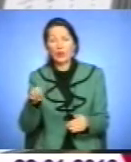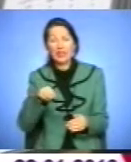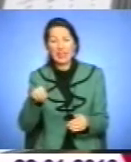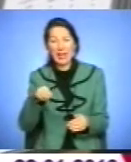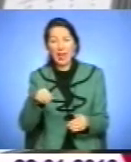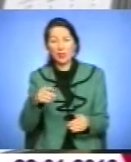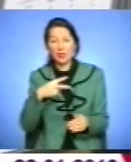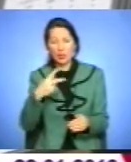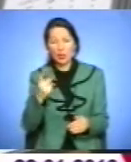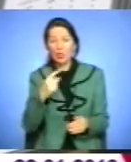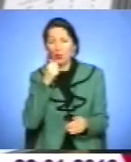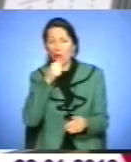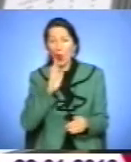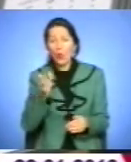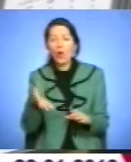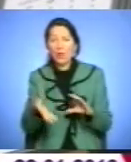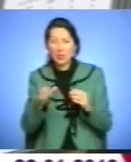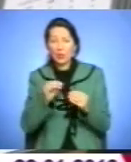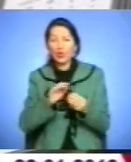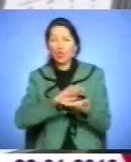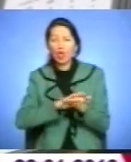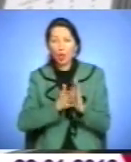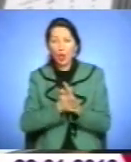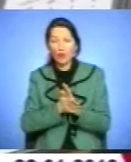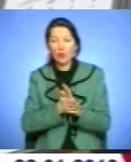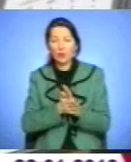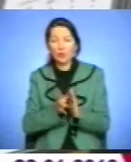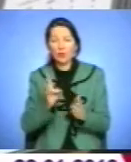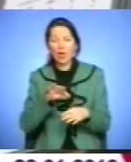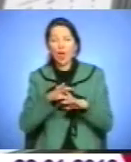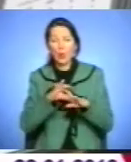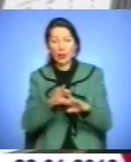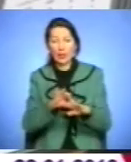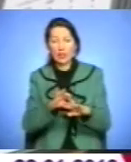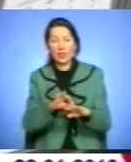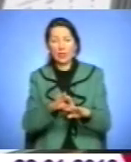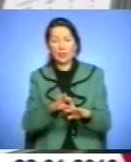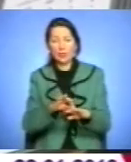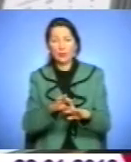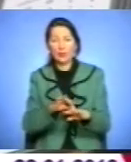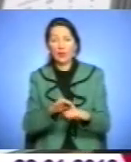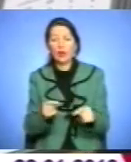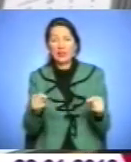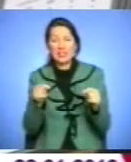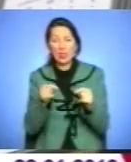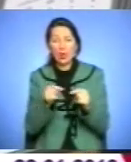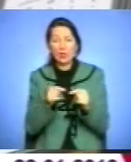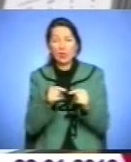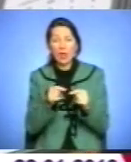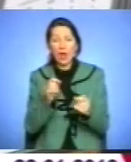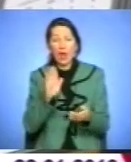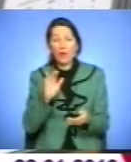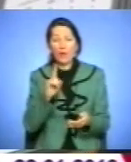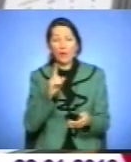року був заключений договір, власне, на проведення, на встановлення